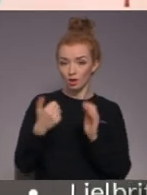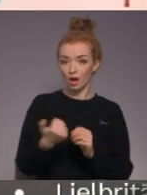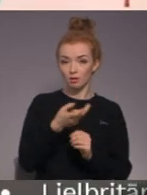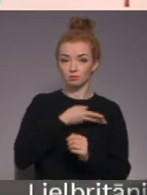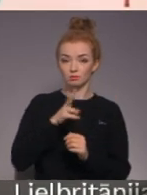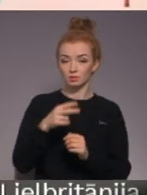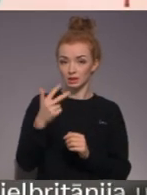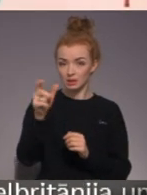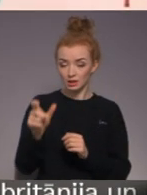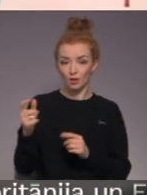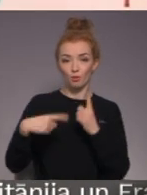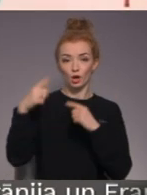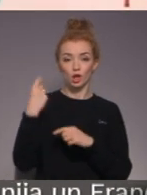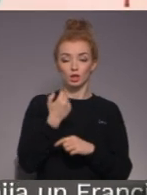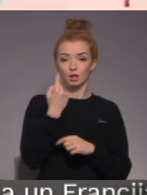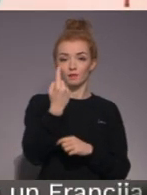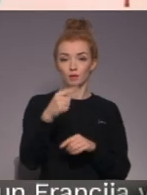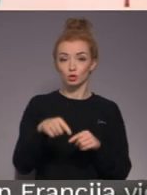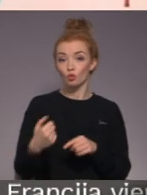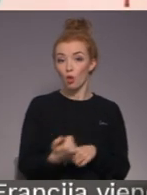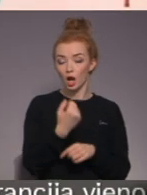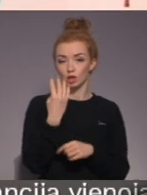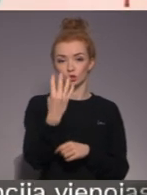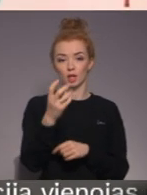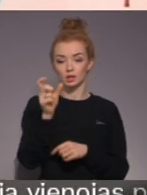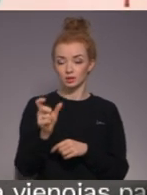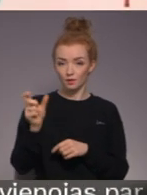3, pērn 1, bet šogad jau 4,